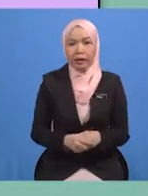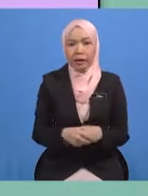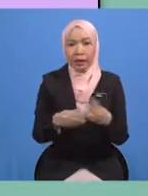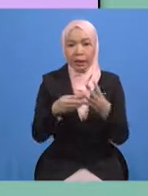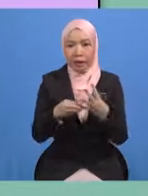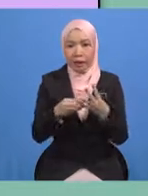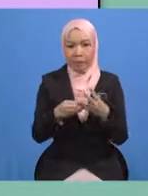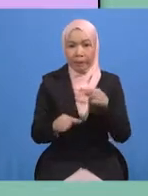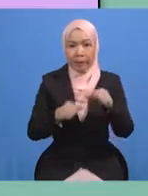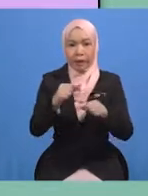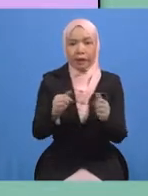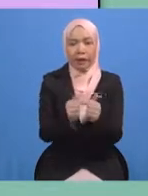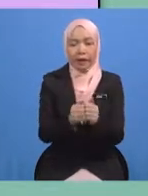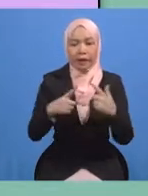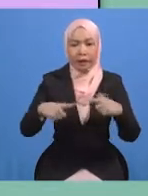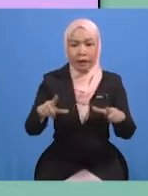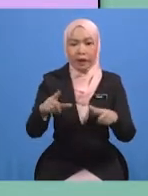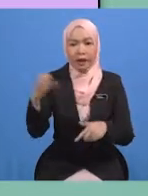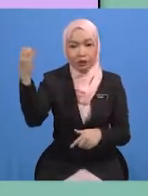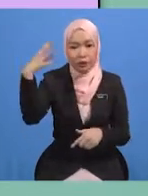bergerak dengan hal laju cahaya.